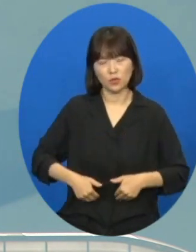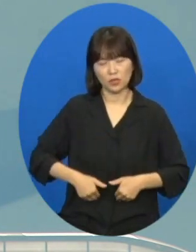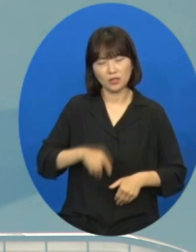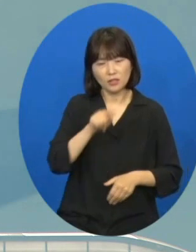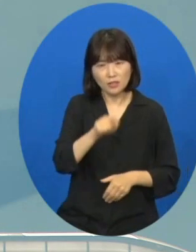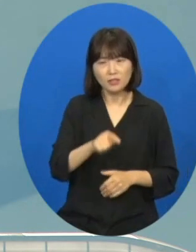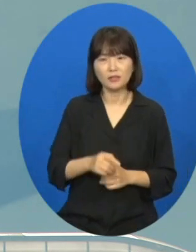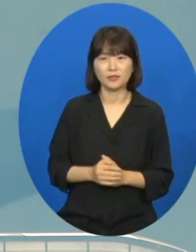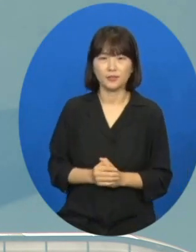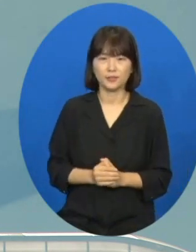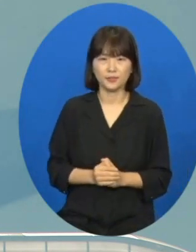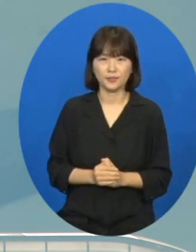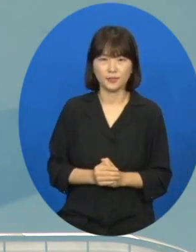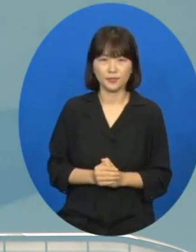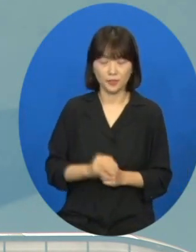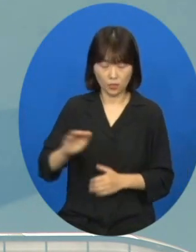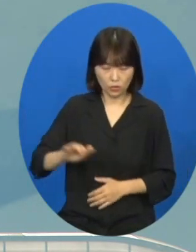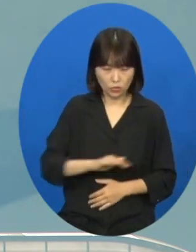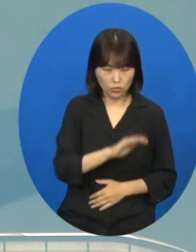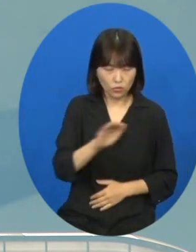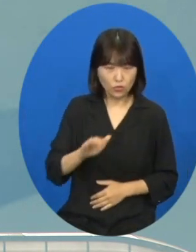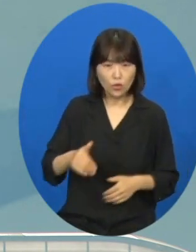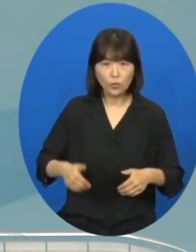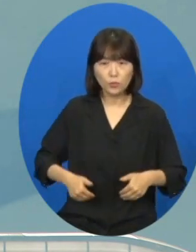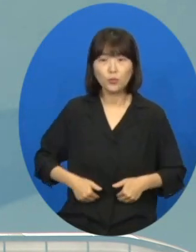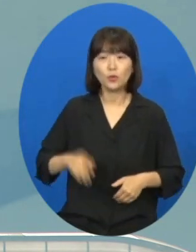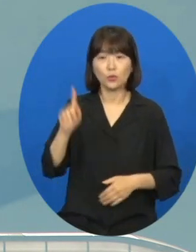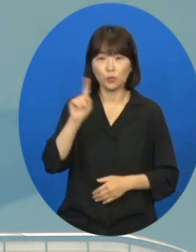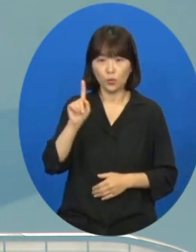그것이에요. 우리에게 뭐가 필요하죠?